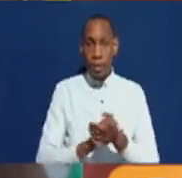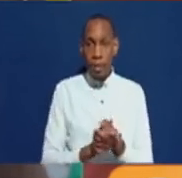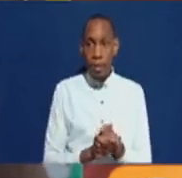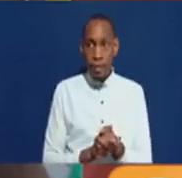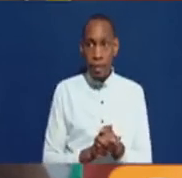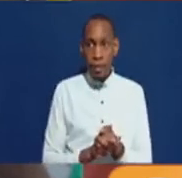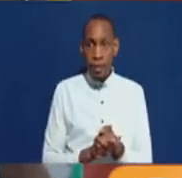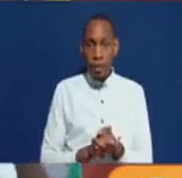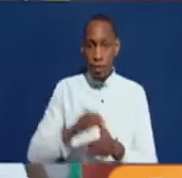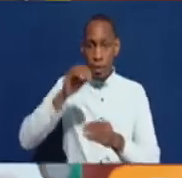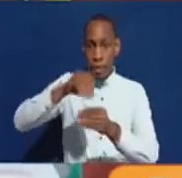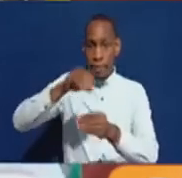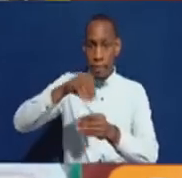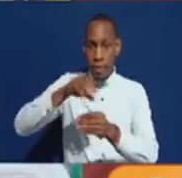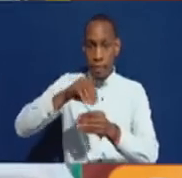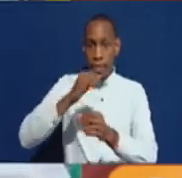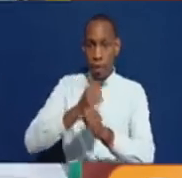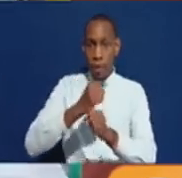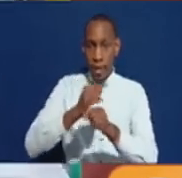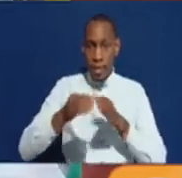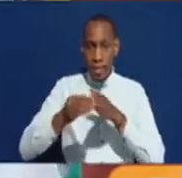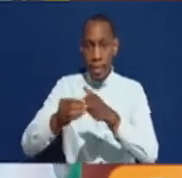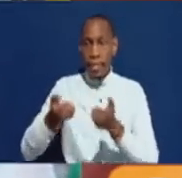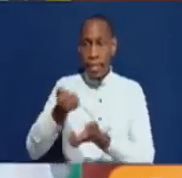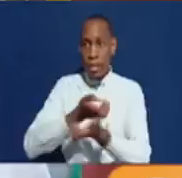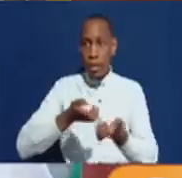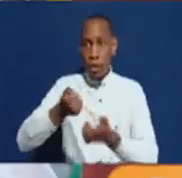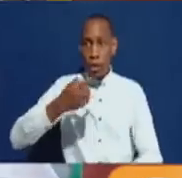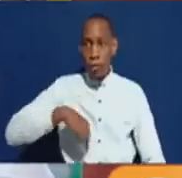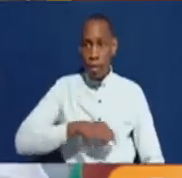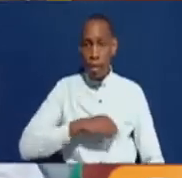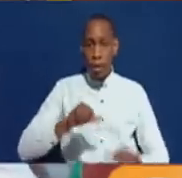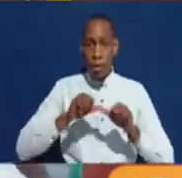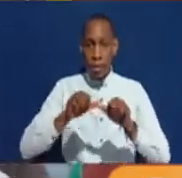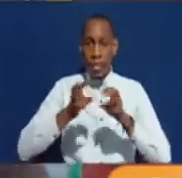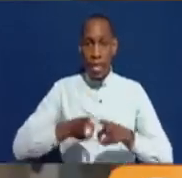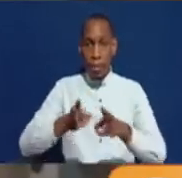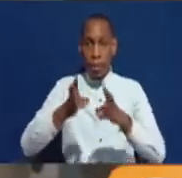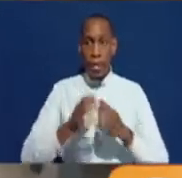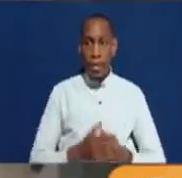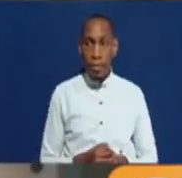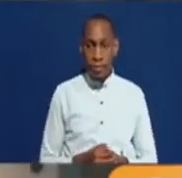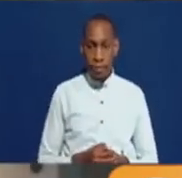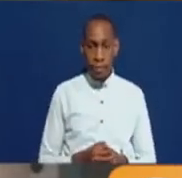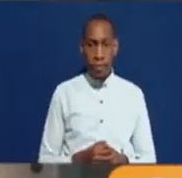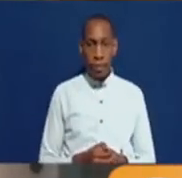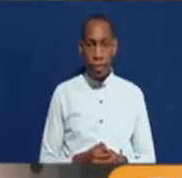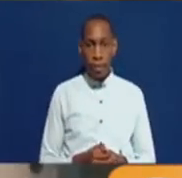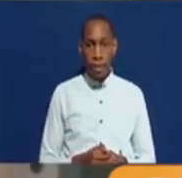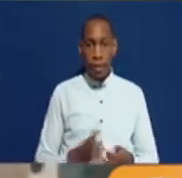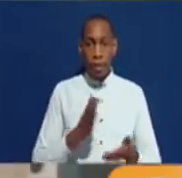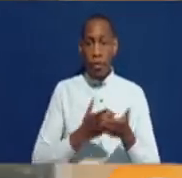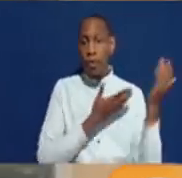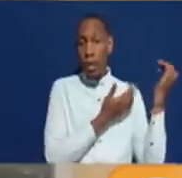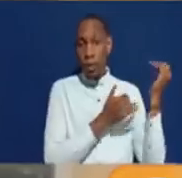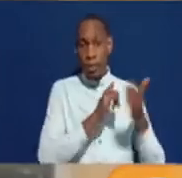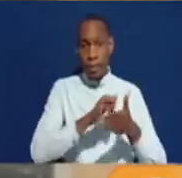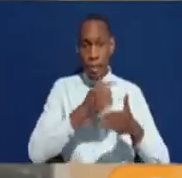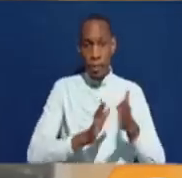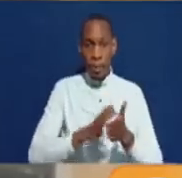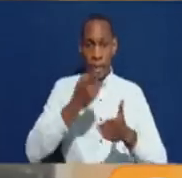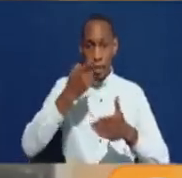in the areas that will drive our economy in a sustainable manner. Na japo ilikuwa imekadiriwa kuwa gharama